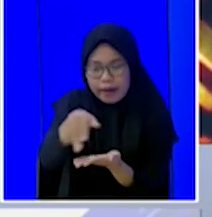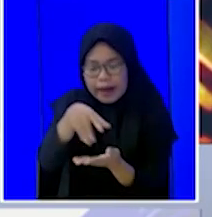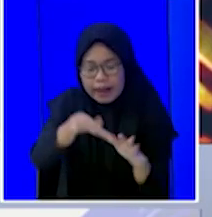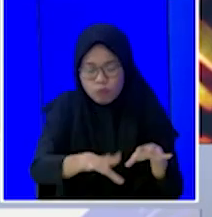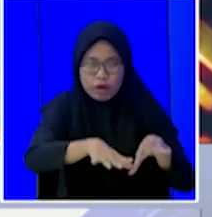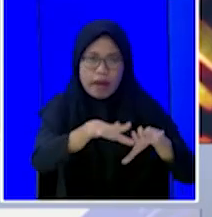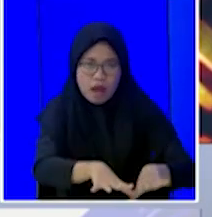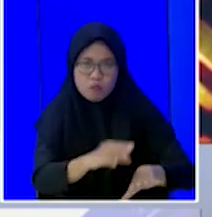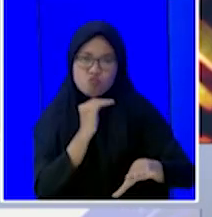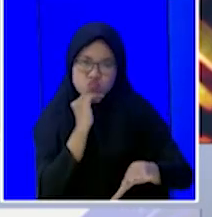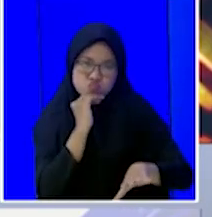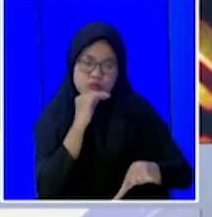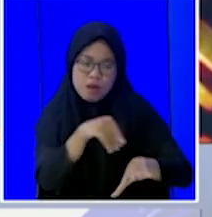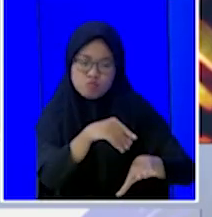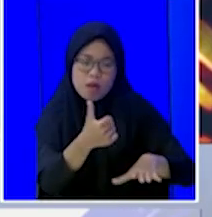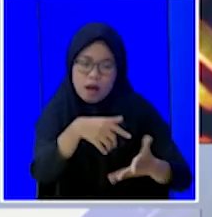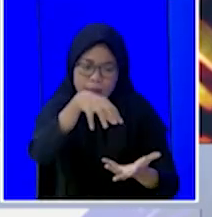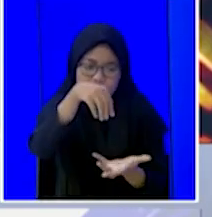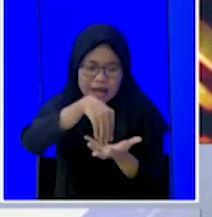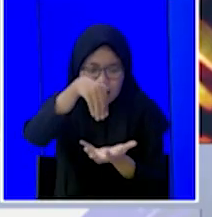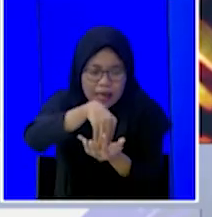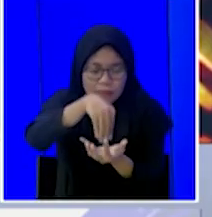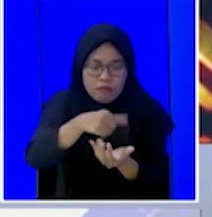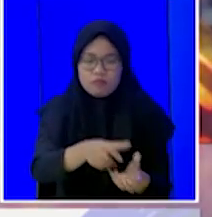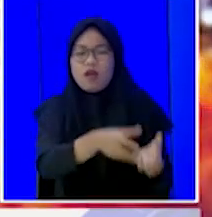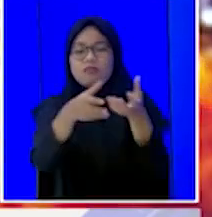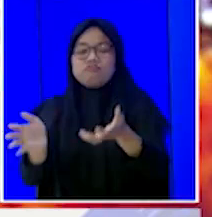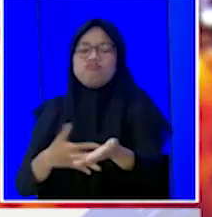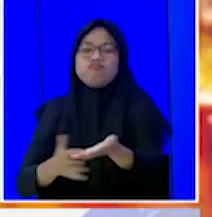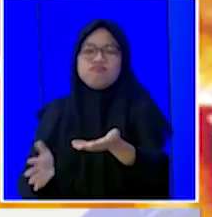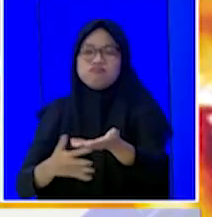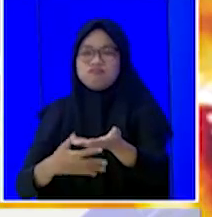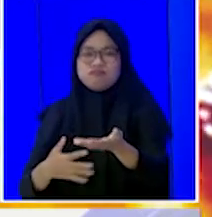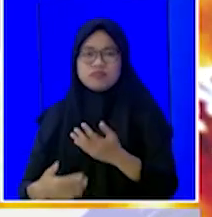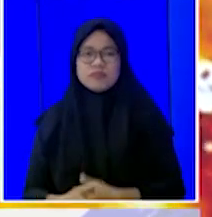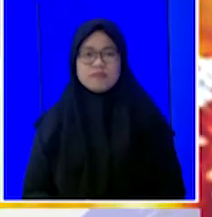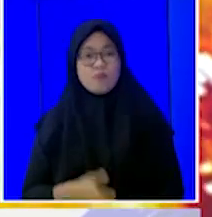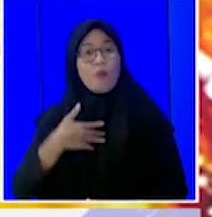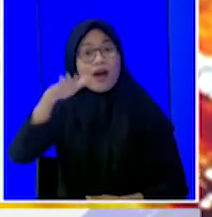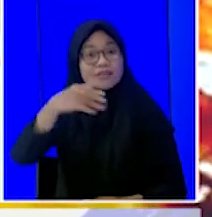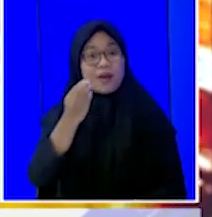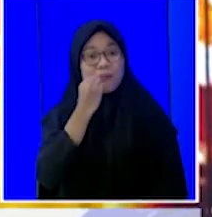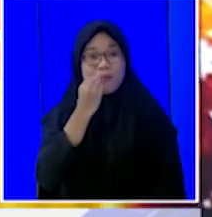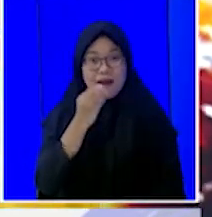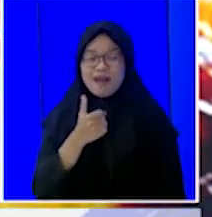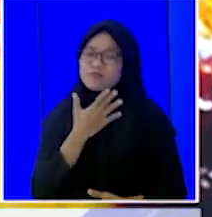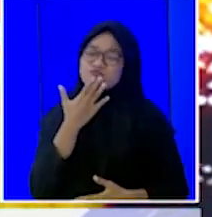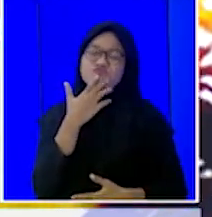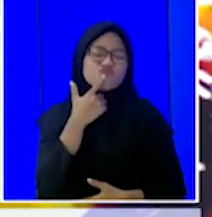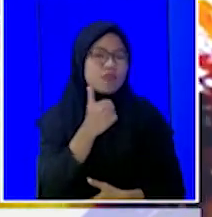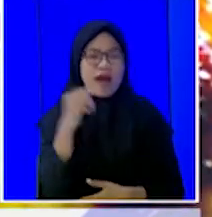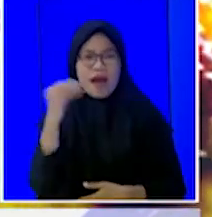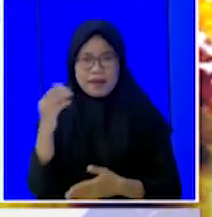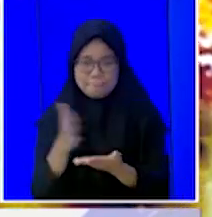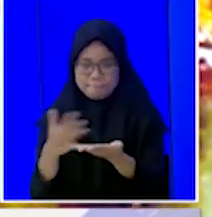yang sebelumnya sudah direndam dengan bumbu semakin meresap. Rekan Armalina akan mengajak Anda merasakan nikmatnya ayam asap